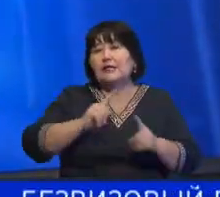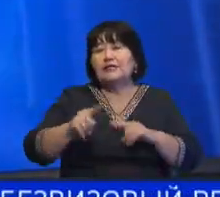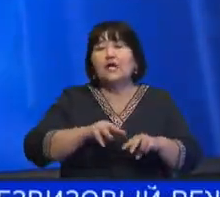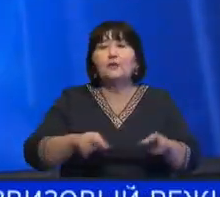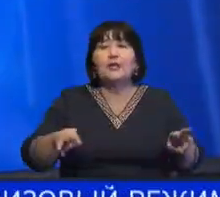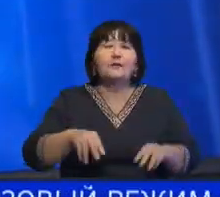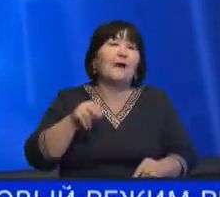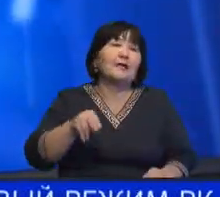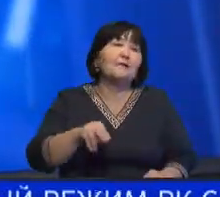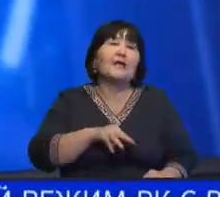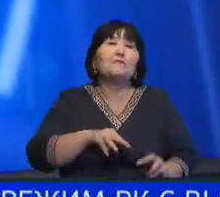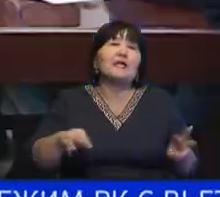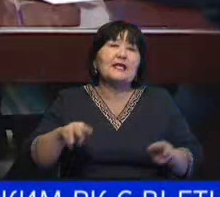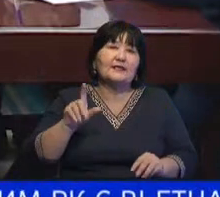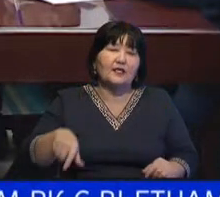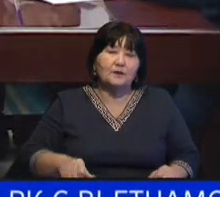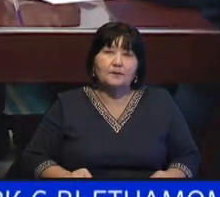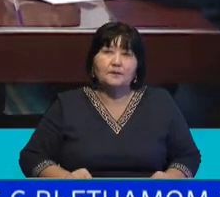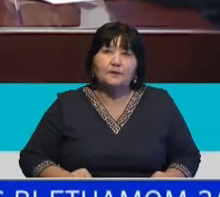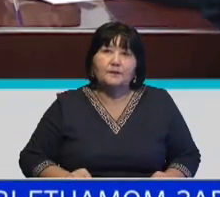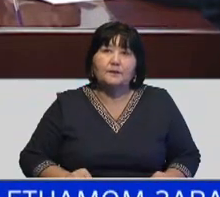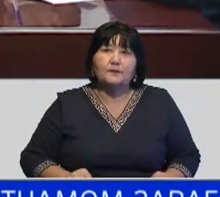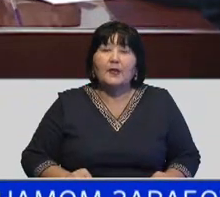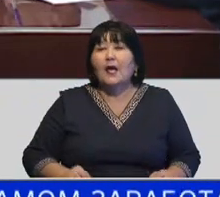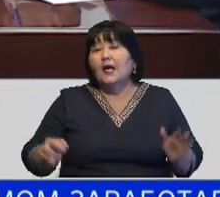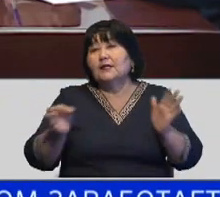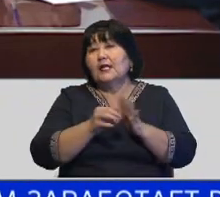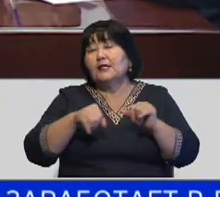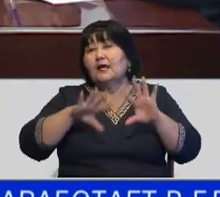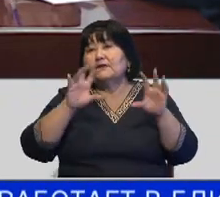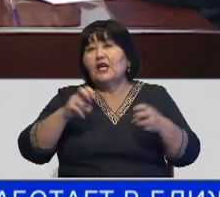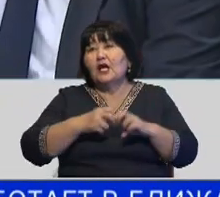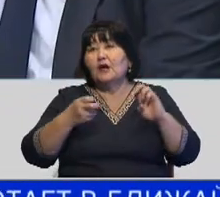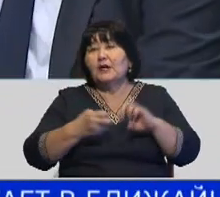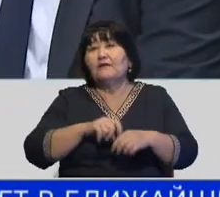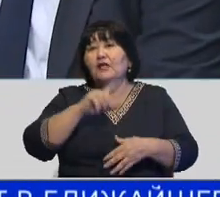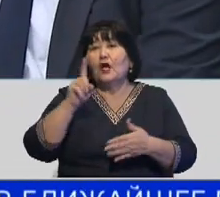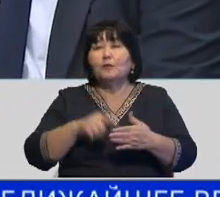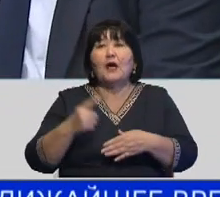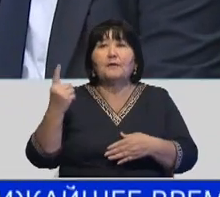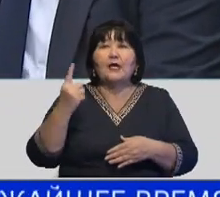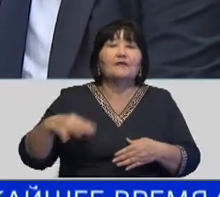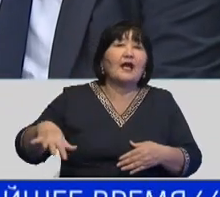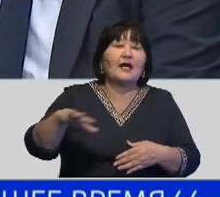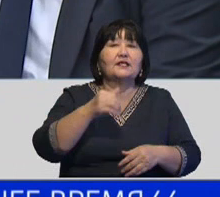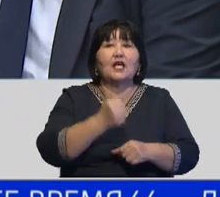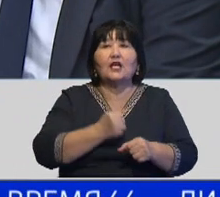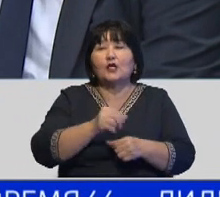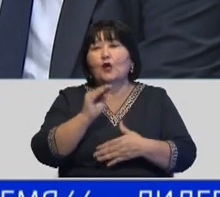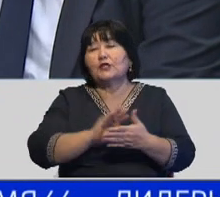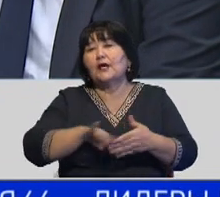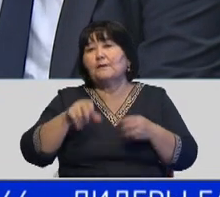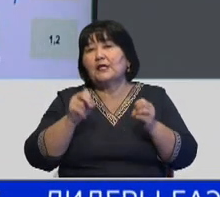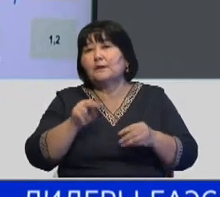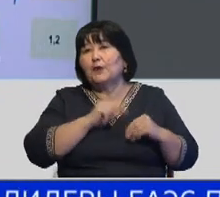правительства премьер-министр в целях решения всех проблемных вопросов впервые в стране концепция